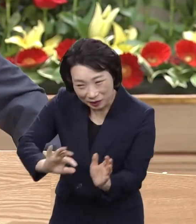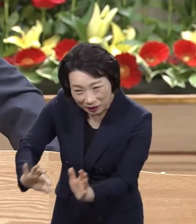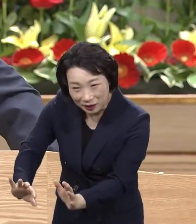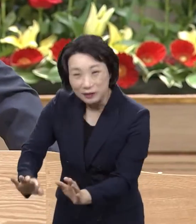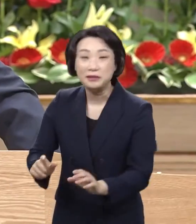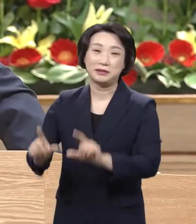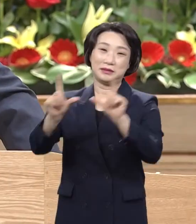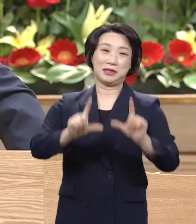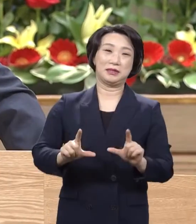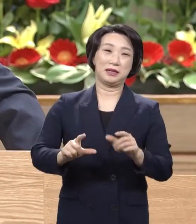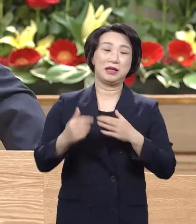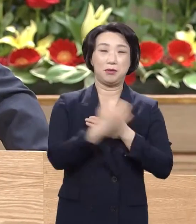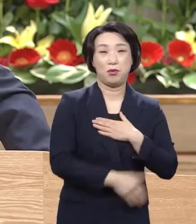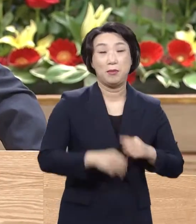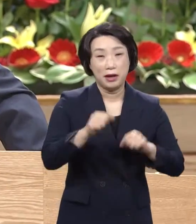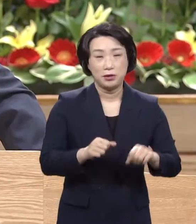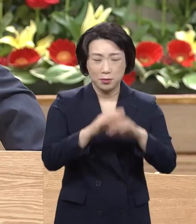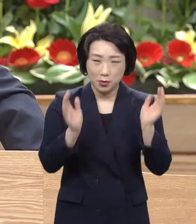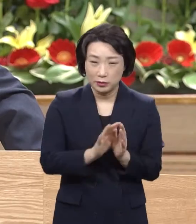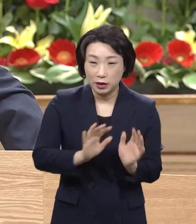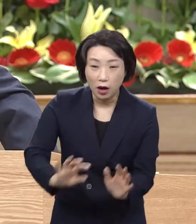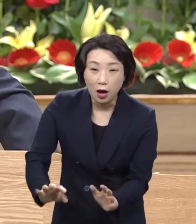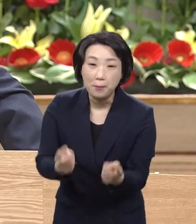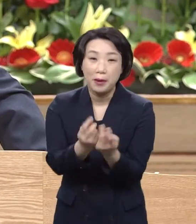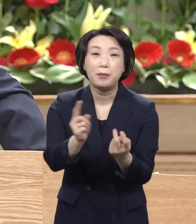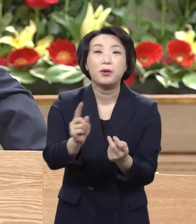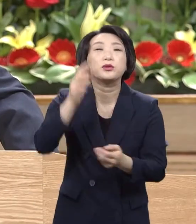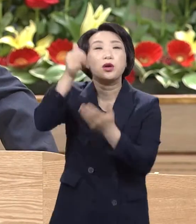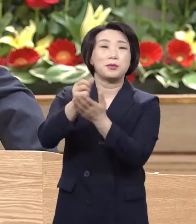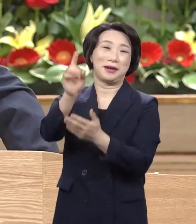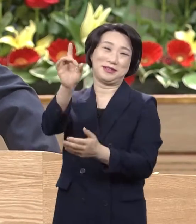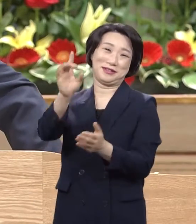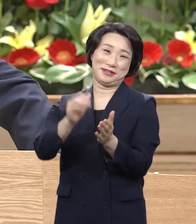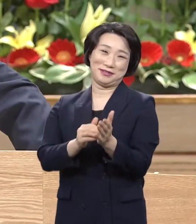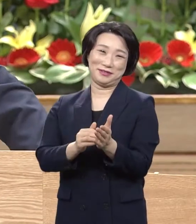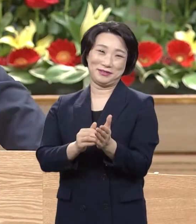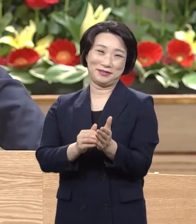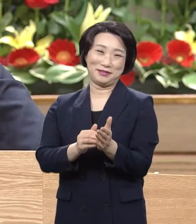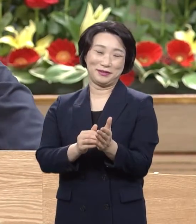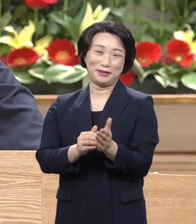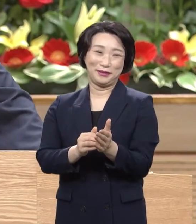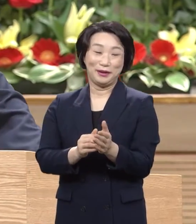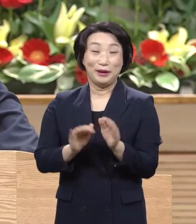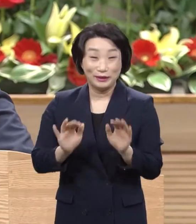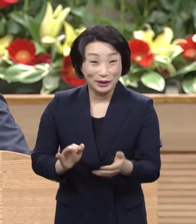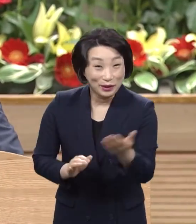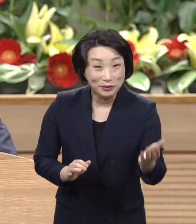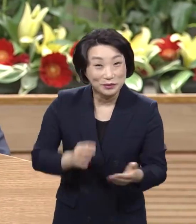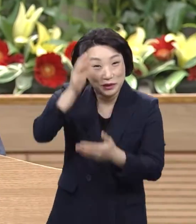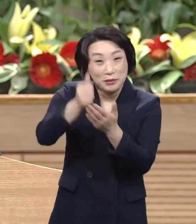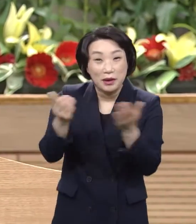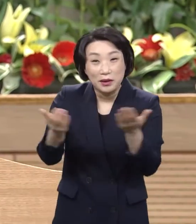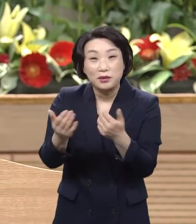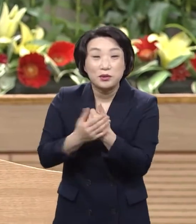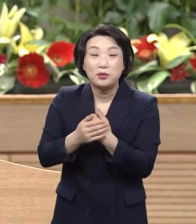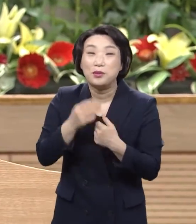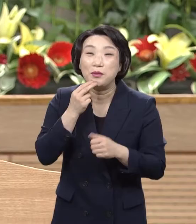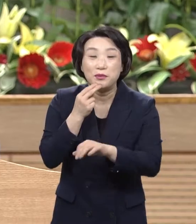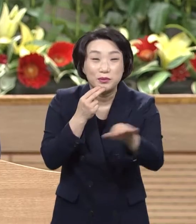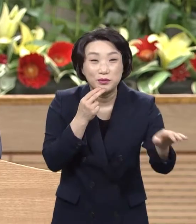했더니 내 몸의 행실을 죽일 분은 성령밖에 없는데, 근데 성령의 역사가 아니면